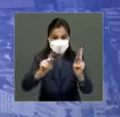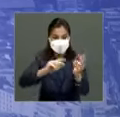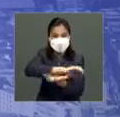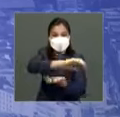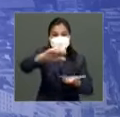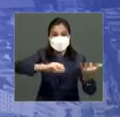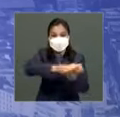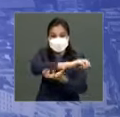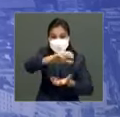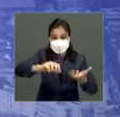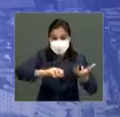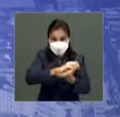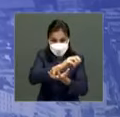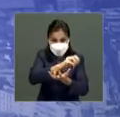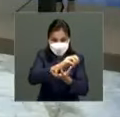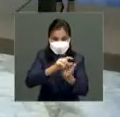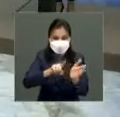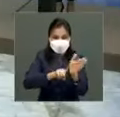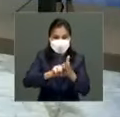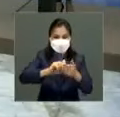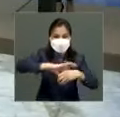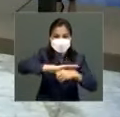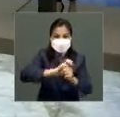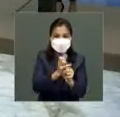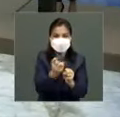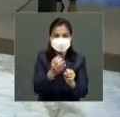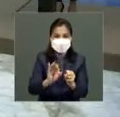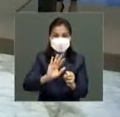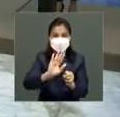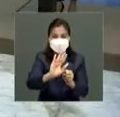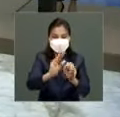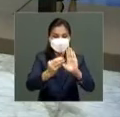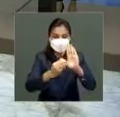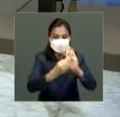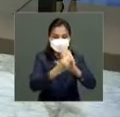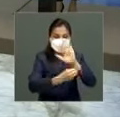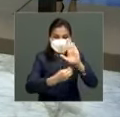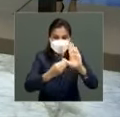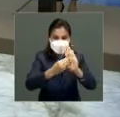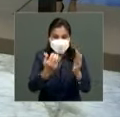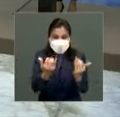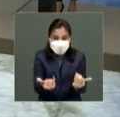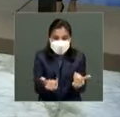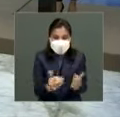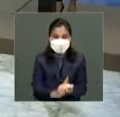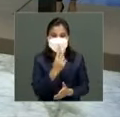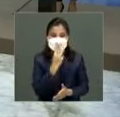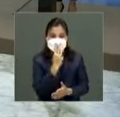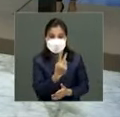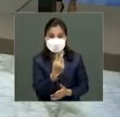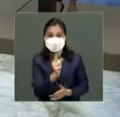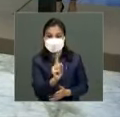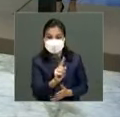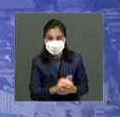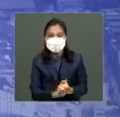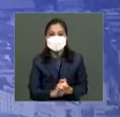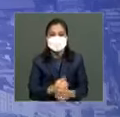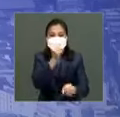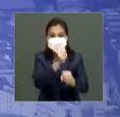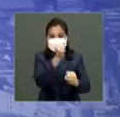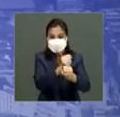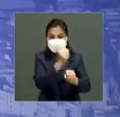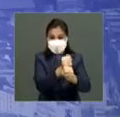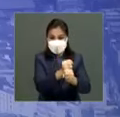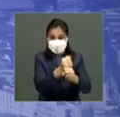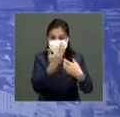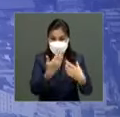ณาการสถานการณ์โควิด-19 กรุงเทพมหานครและปริมณฑลเป็นวันแรกซึ่งเราก็จะเห็นภาพนะคะว่าเมื่อมีการทำงานแล้วเราจะ